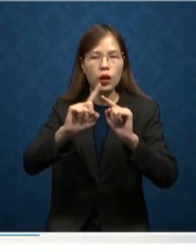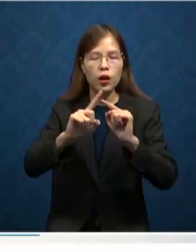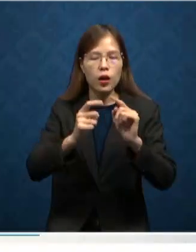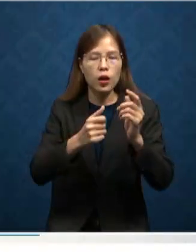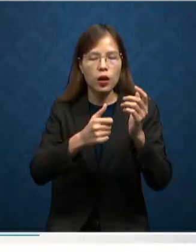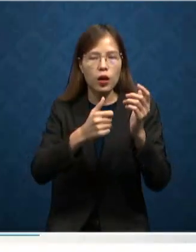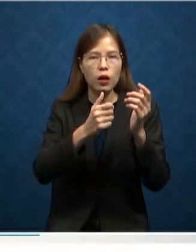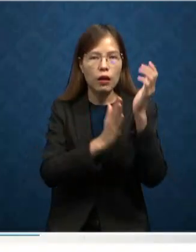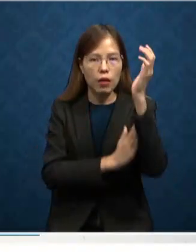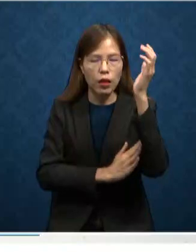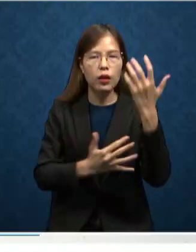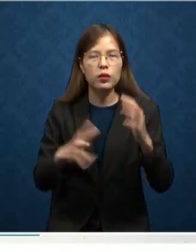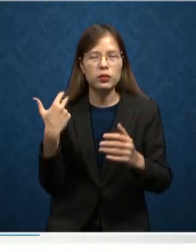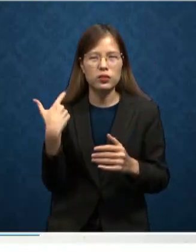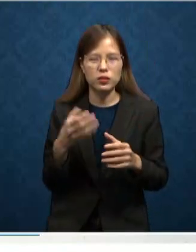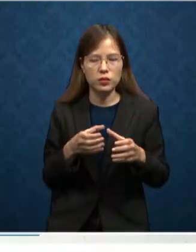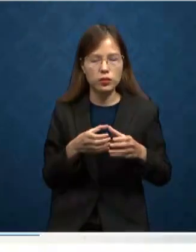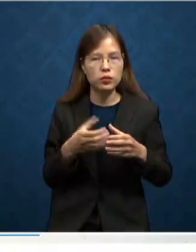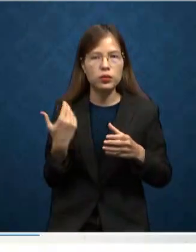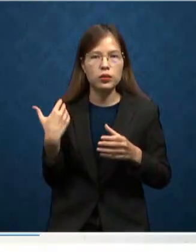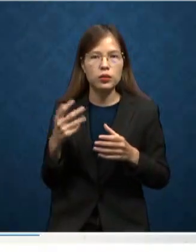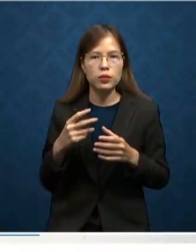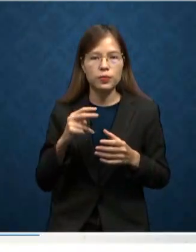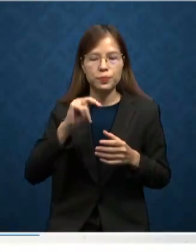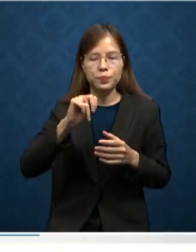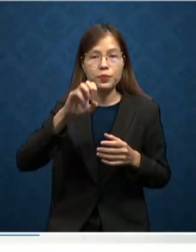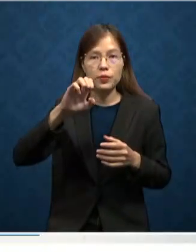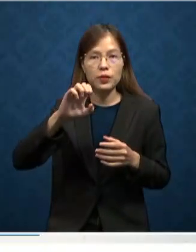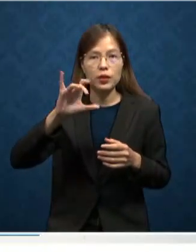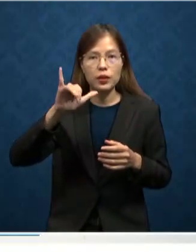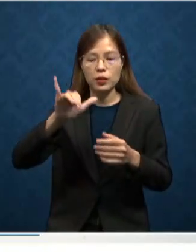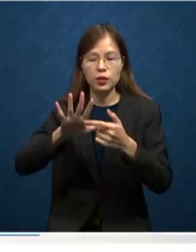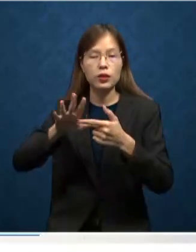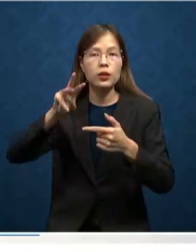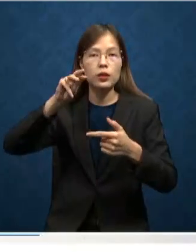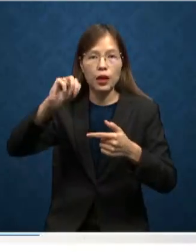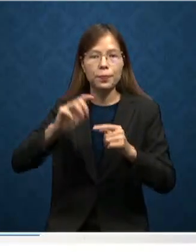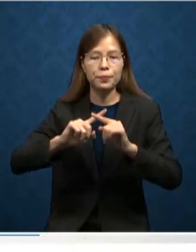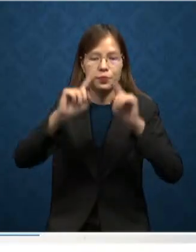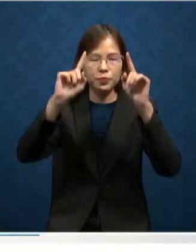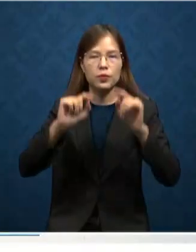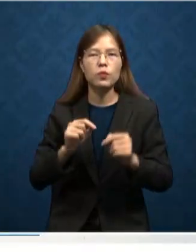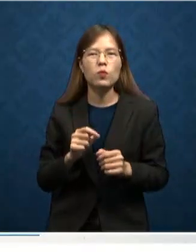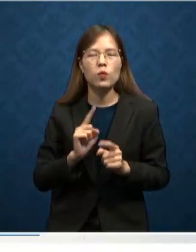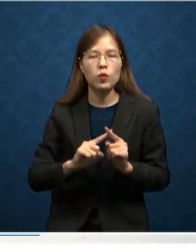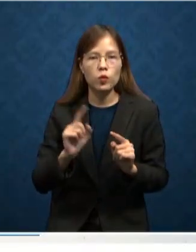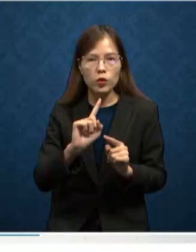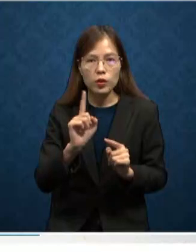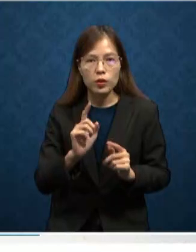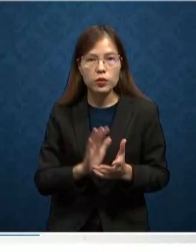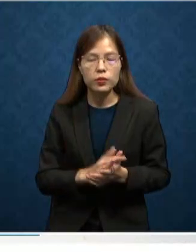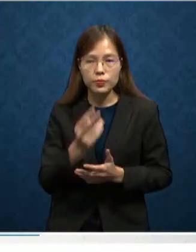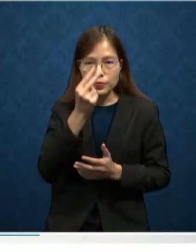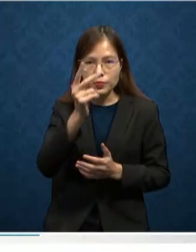ท่านจะมีมีนิยามนะฮะที่แตกต่างกันอันนี้ก็ต้องต้องต้องยอมรับว่าเอ่อมันอยู่ที่ว่าหน่วยงานมอง